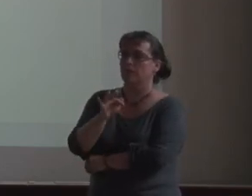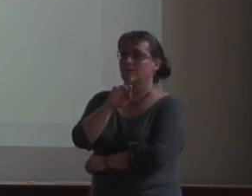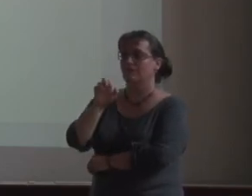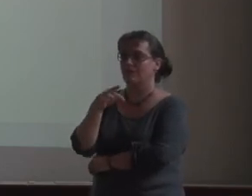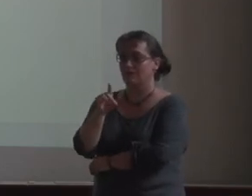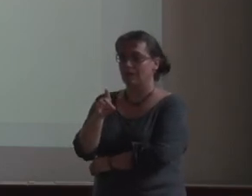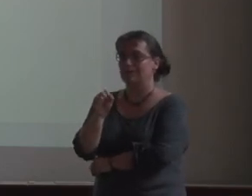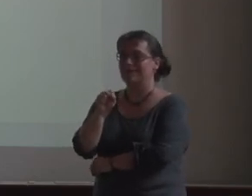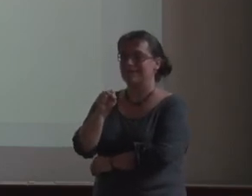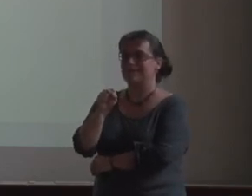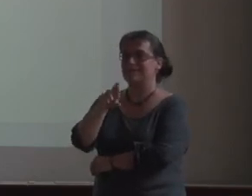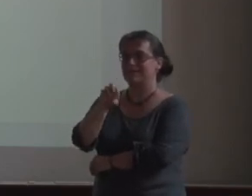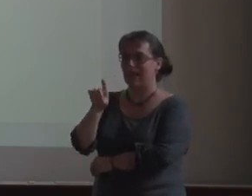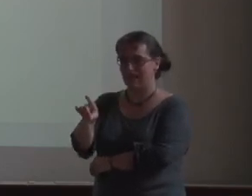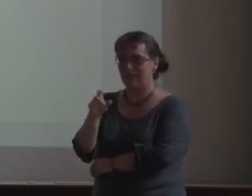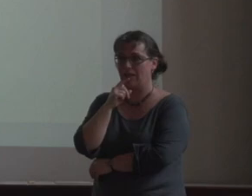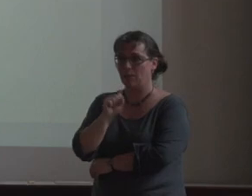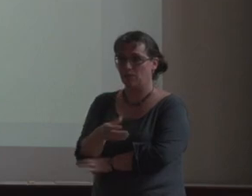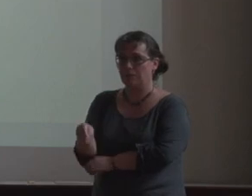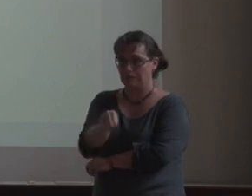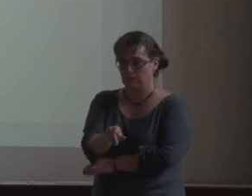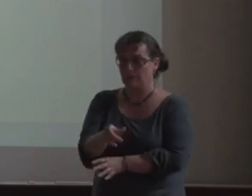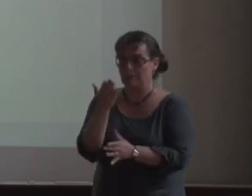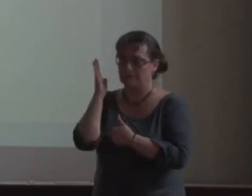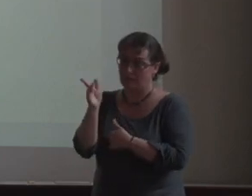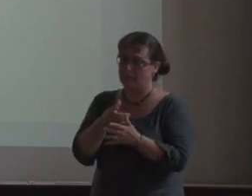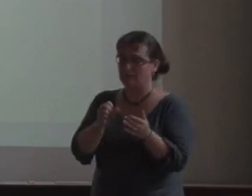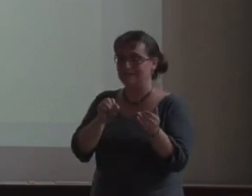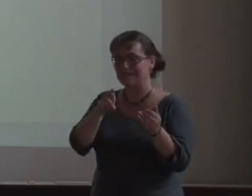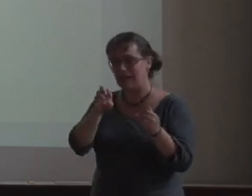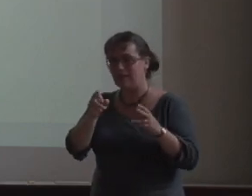Quand on a des threads, on commence à rentrer dans plein d'autres problèmes.